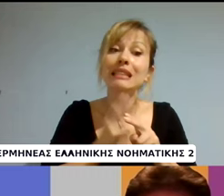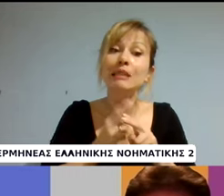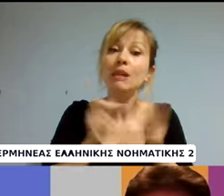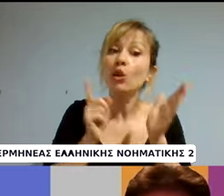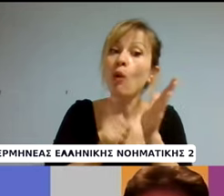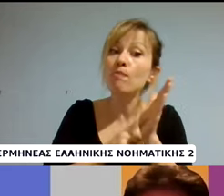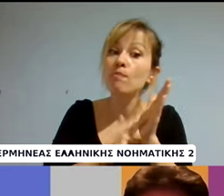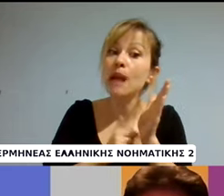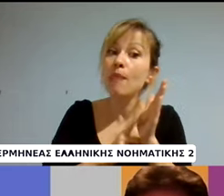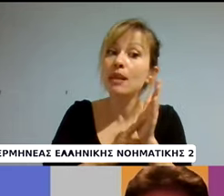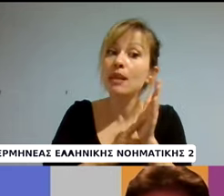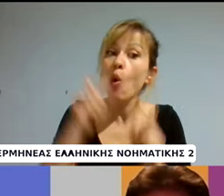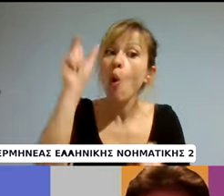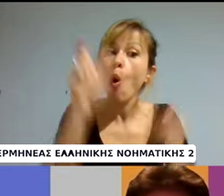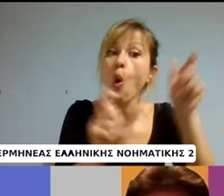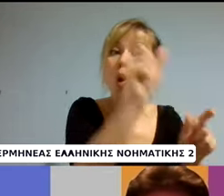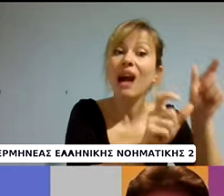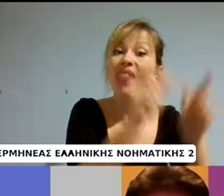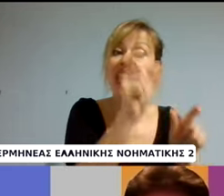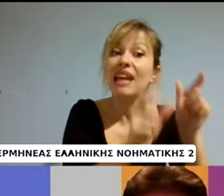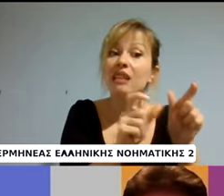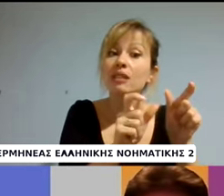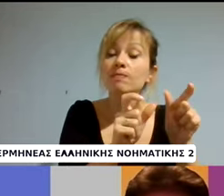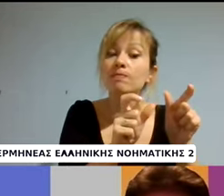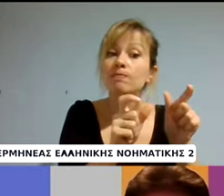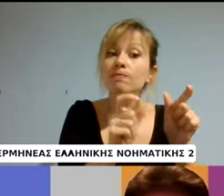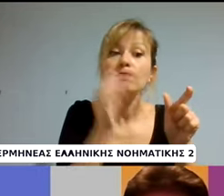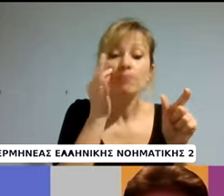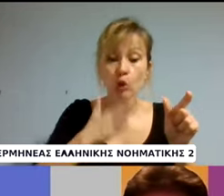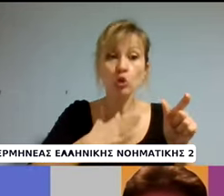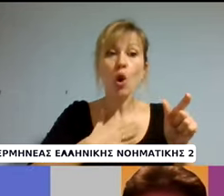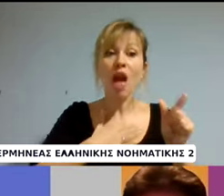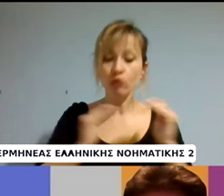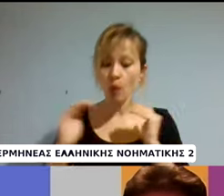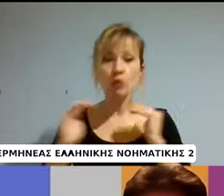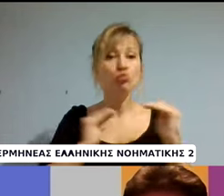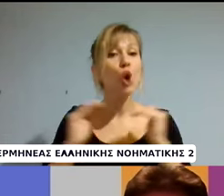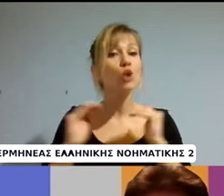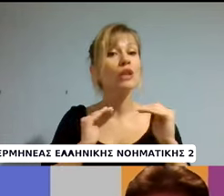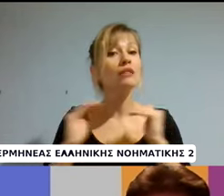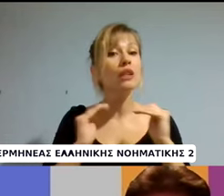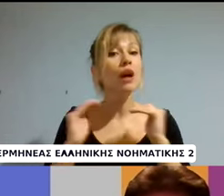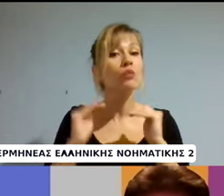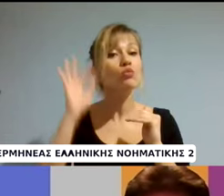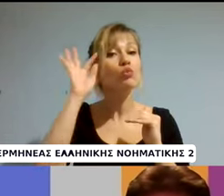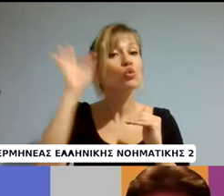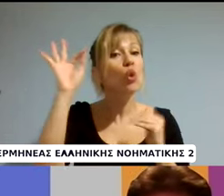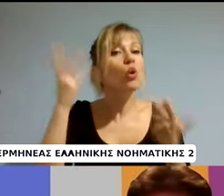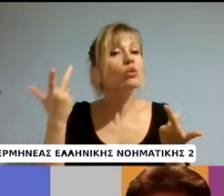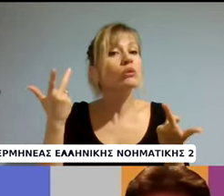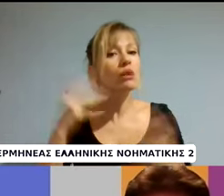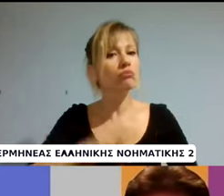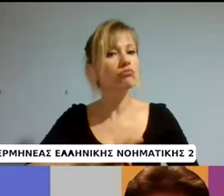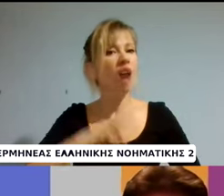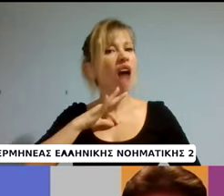να προστατεύουμε τον εαυτό μας μη αποδεχόμενοι και μη αποδεχόμενες αμοιβές